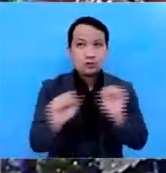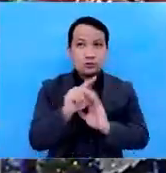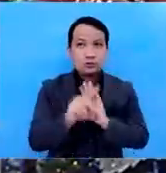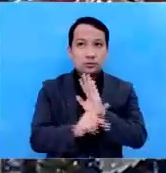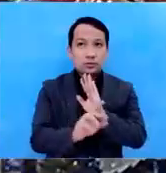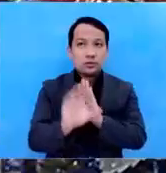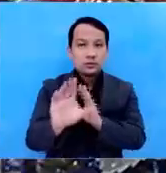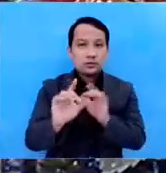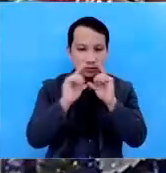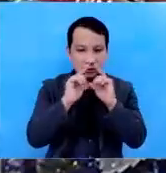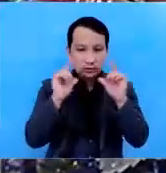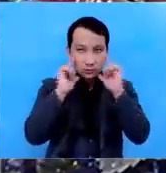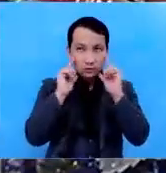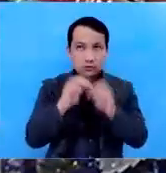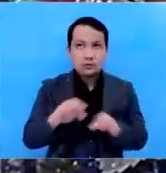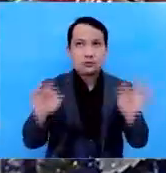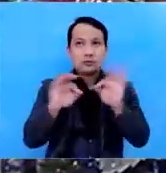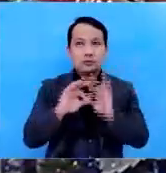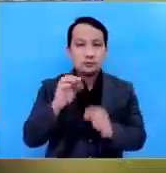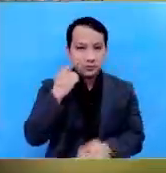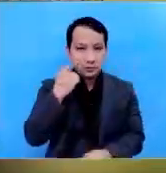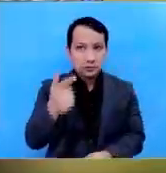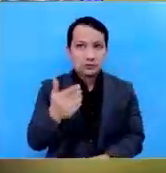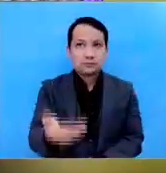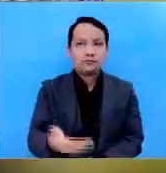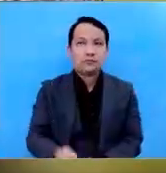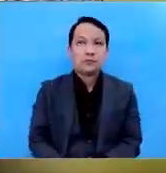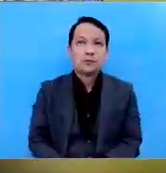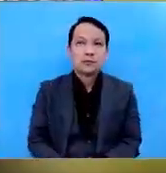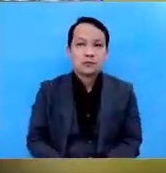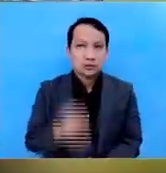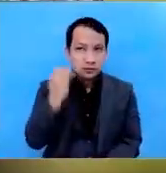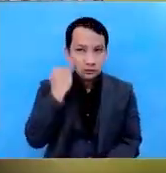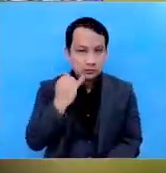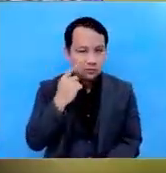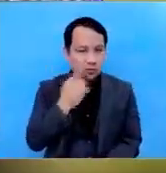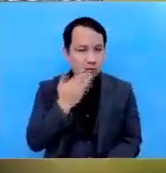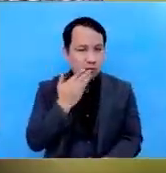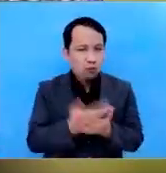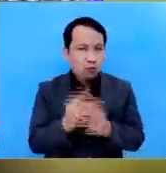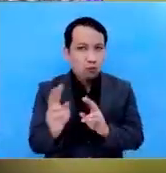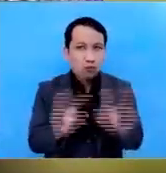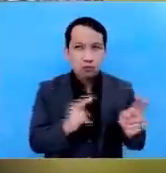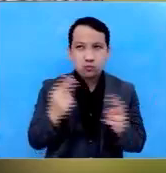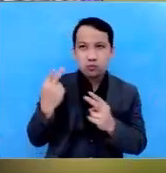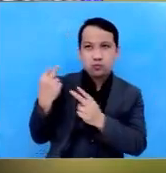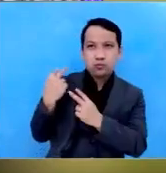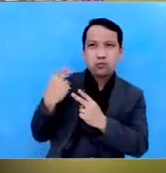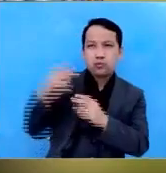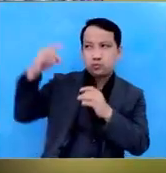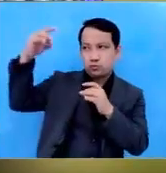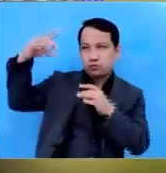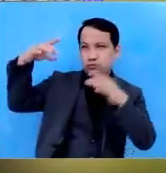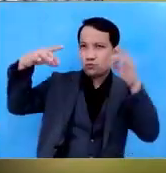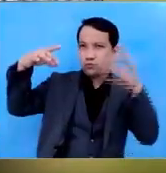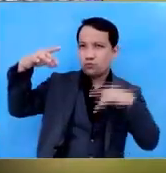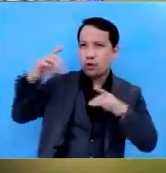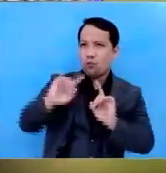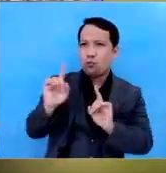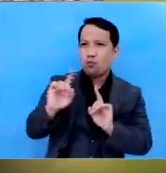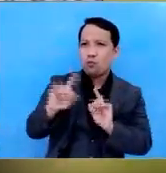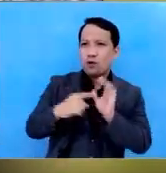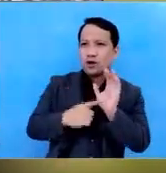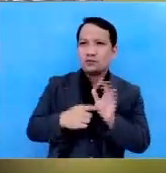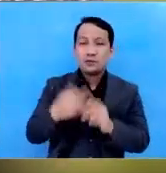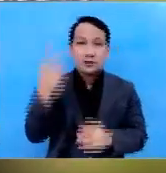magsuot ng face mask. Gretchen? Justin, nakaka-good vibes yung nasa likod mo, no? Ano ba yung mga patok at kakaibang mga